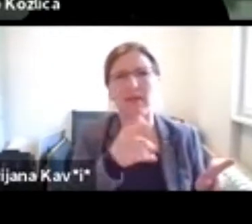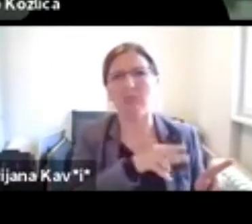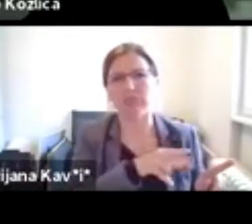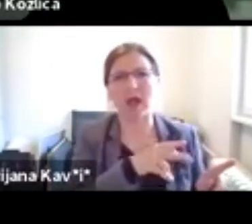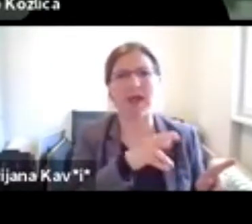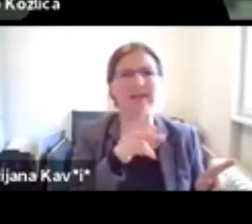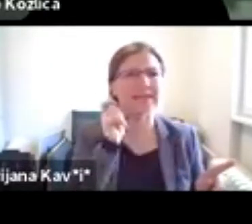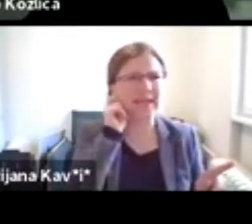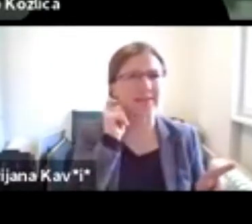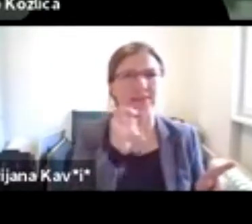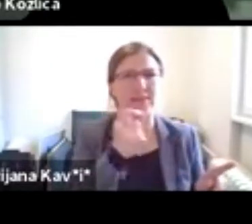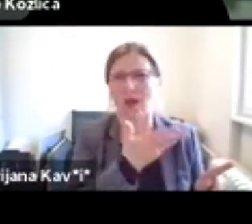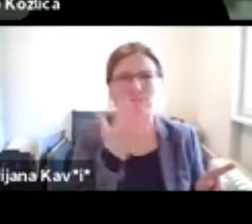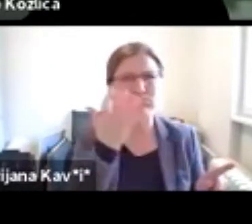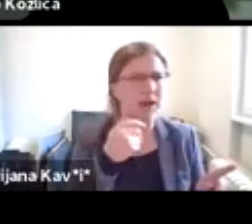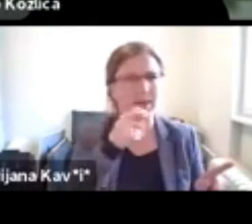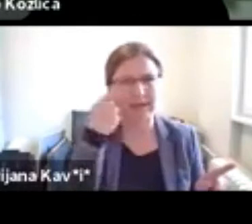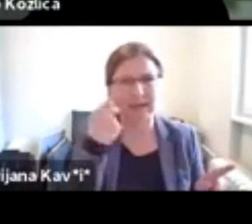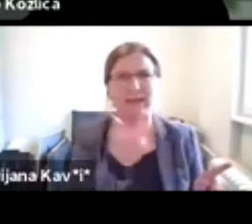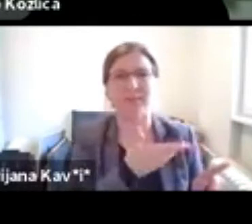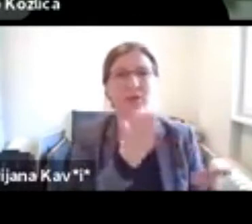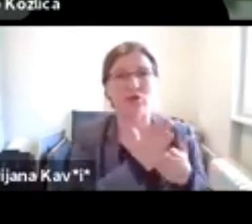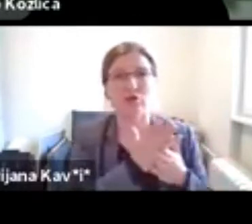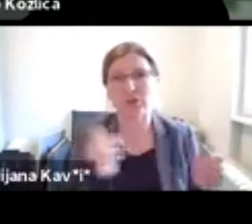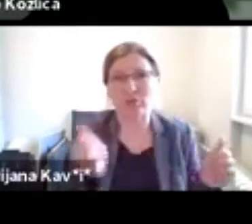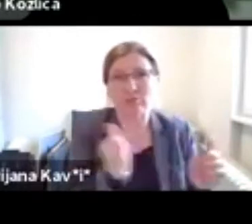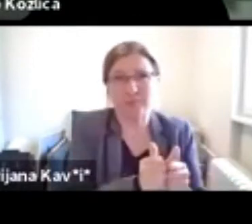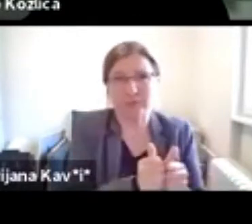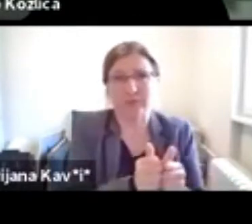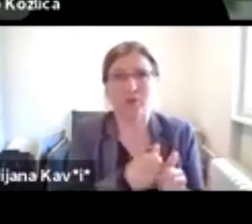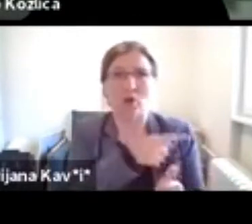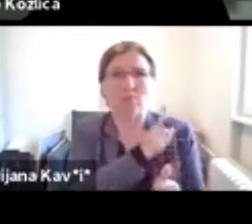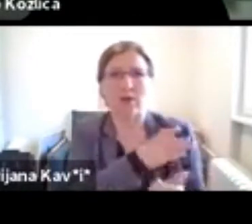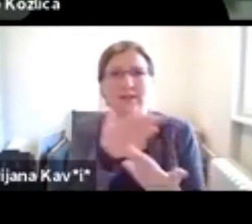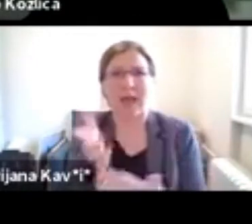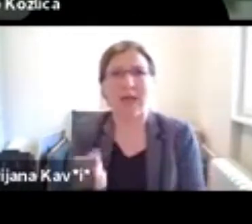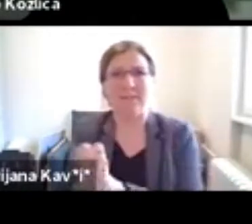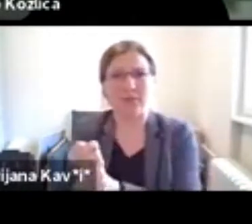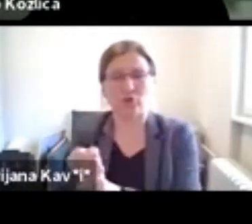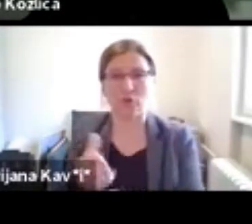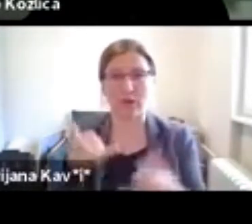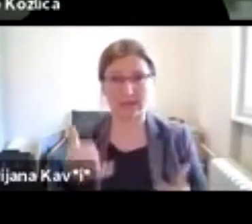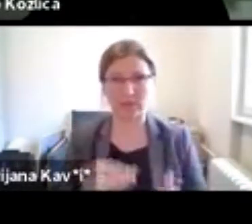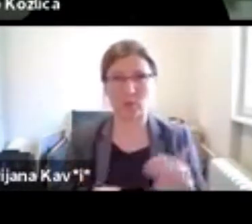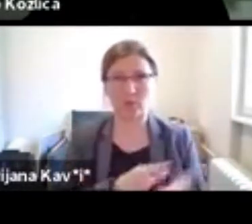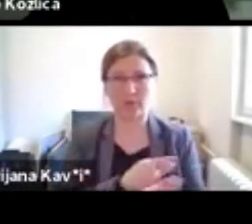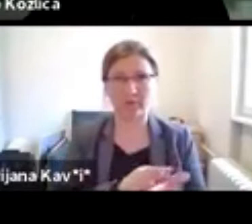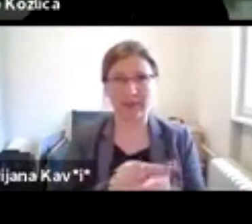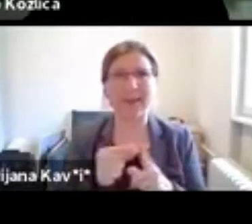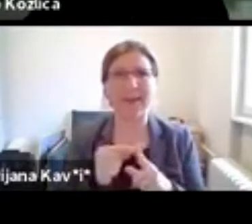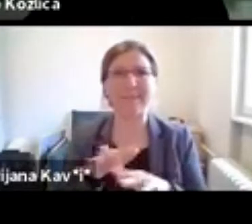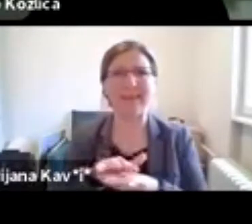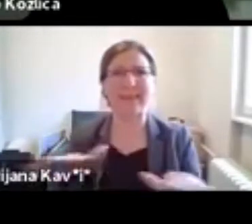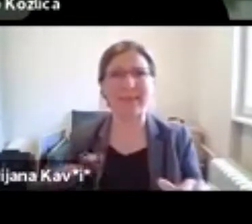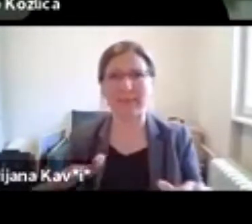često oslanjuju na njih u svom svakodnevnom životu. U ovom dobu pandemije i svih mjera koje su tu, a posebno mjera